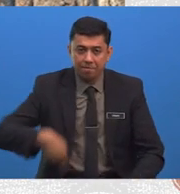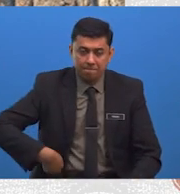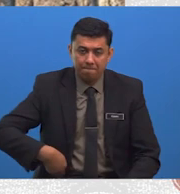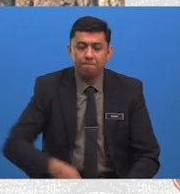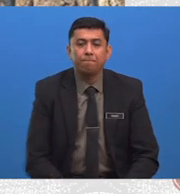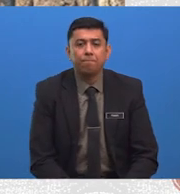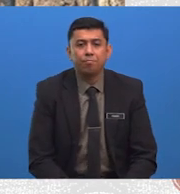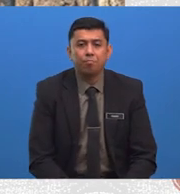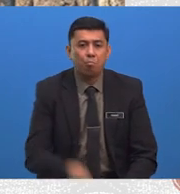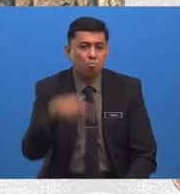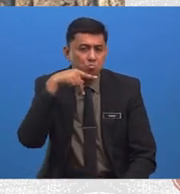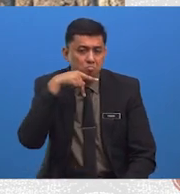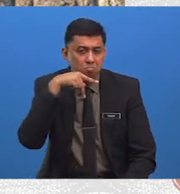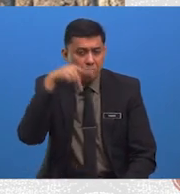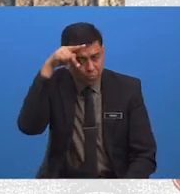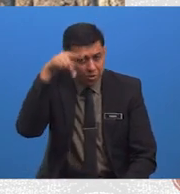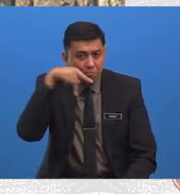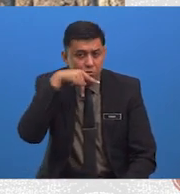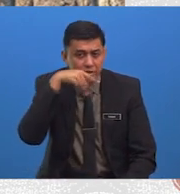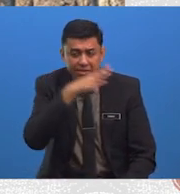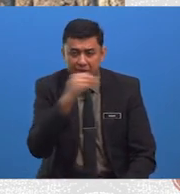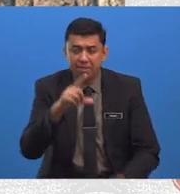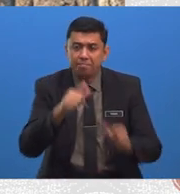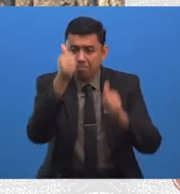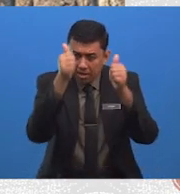putra, puteri dan ahli keluarga mereka.